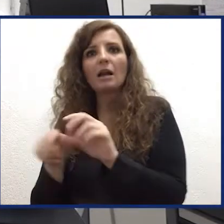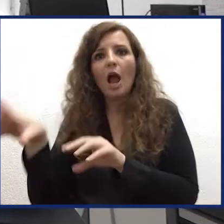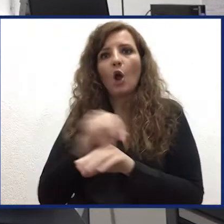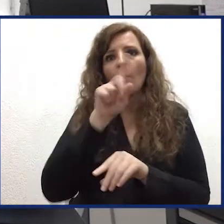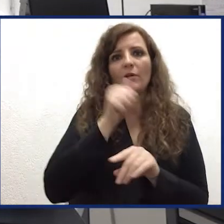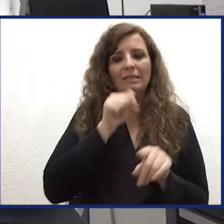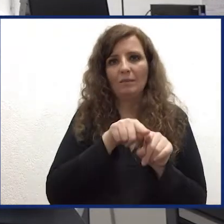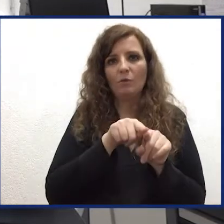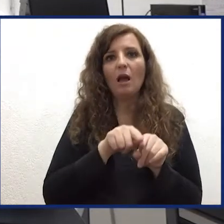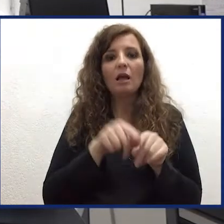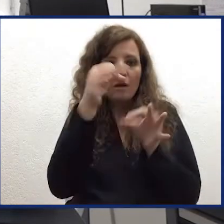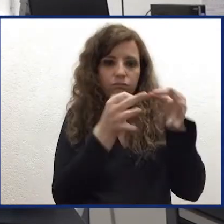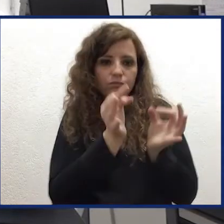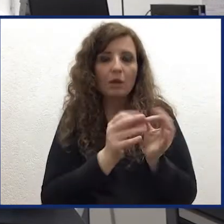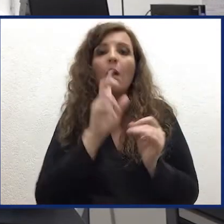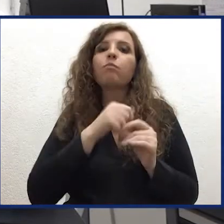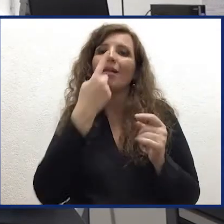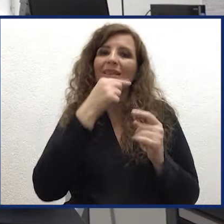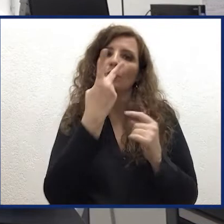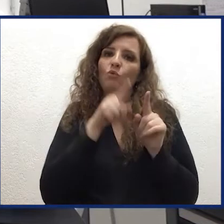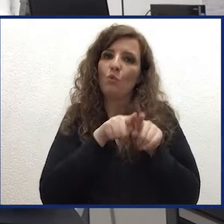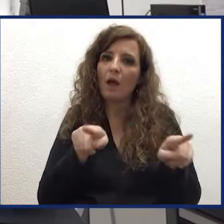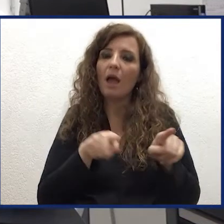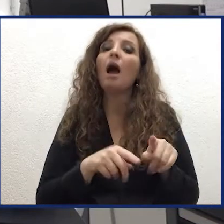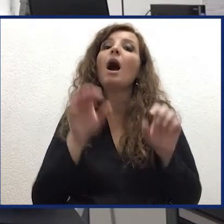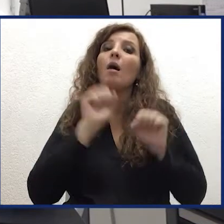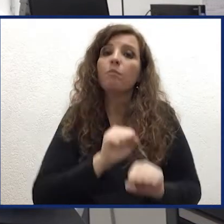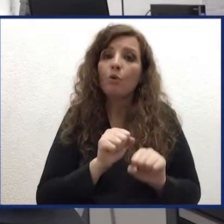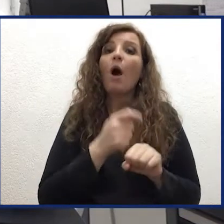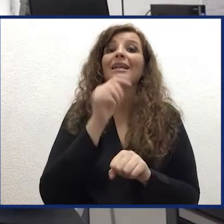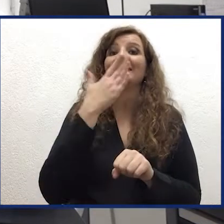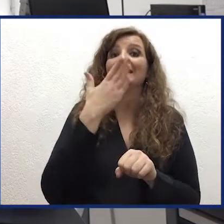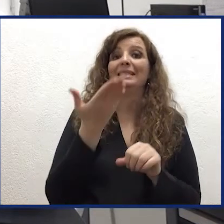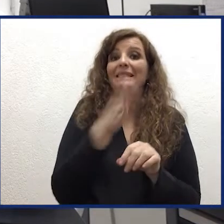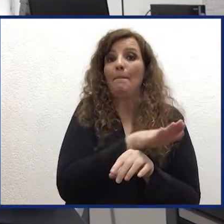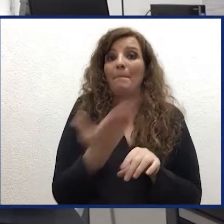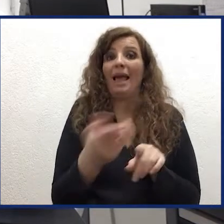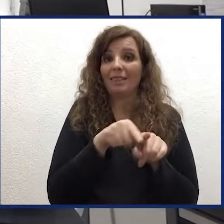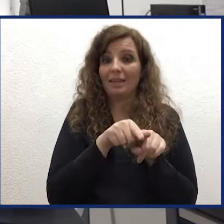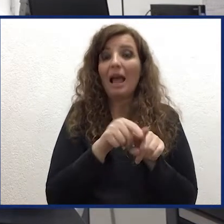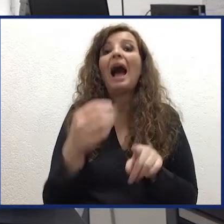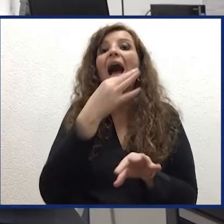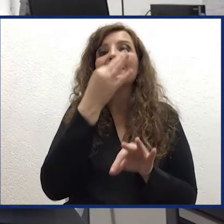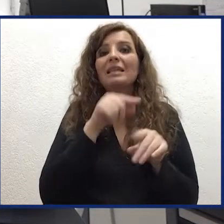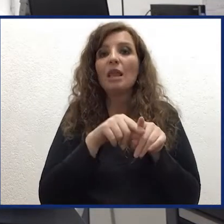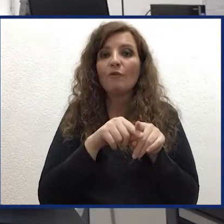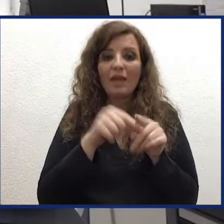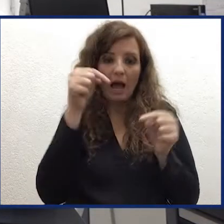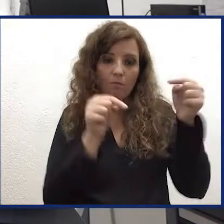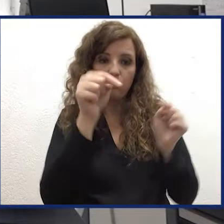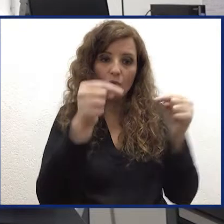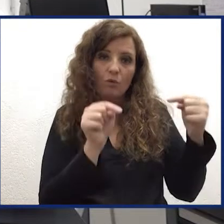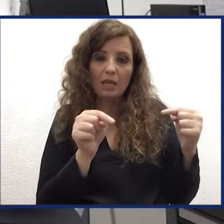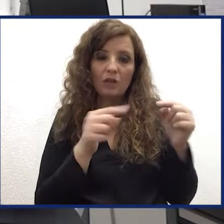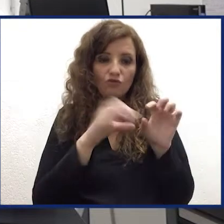membrane biologiche e possono essere di due tipi. Una membrana può essere simmetrica, quindi dove